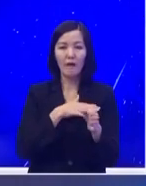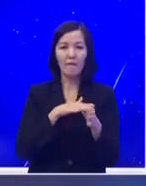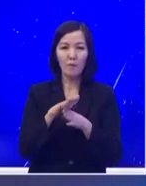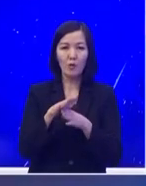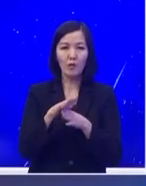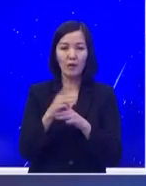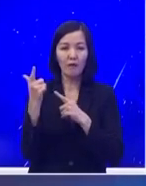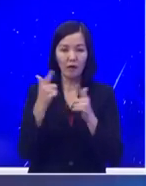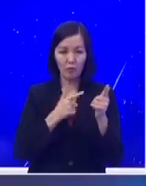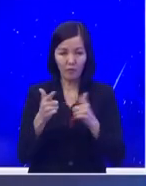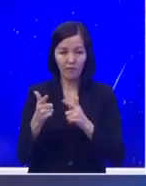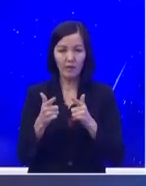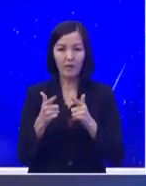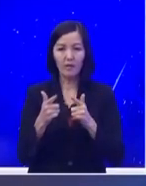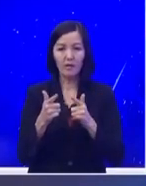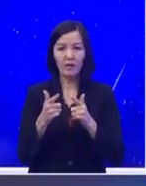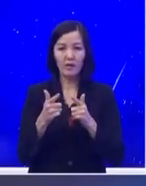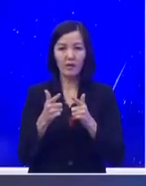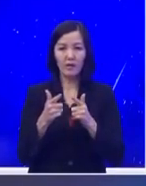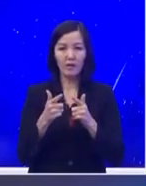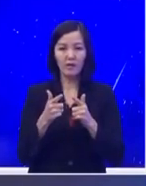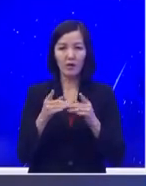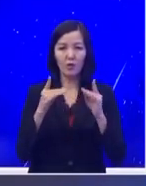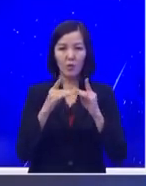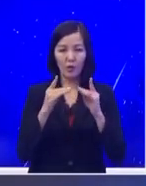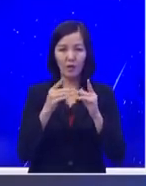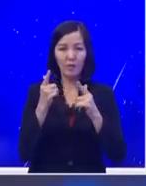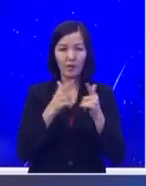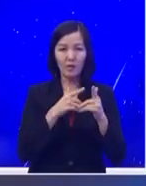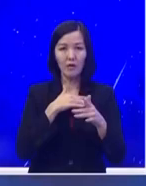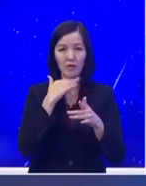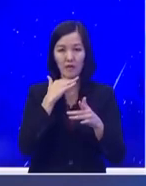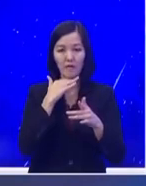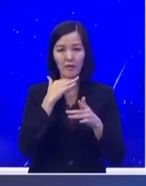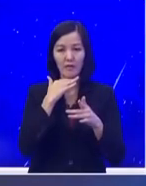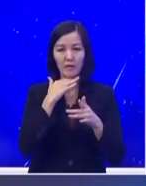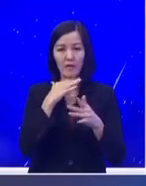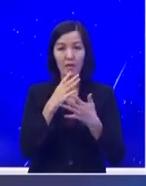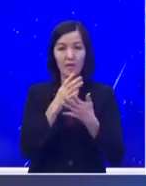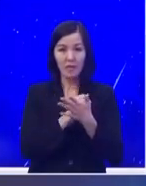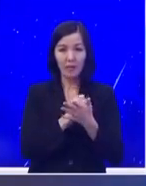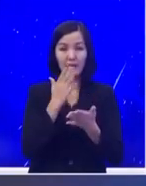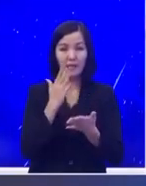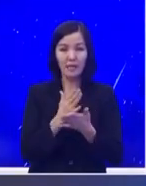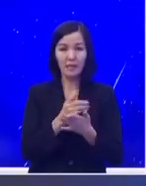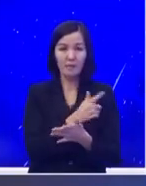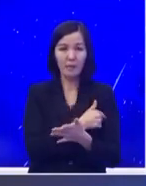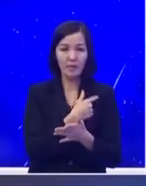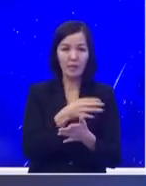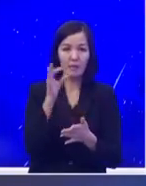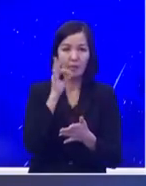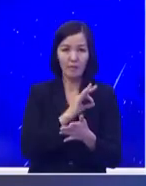мере готовы, подготовлены койки в достаточном количестве, имеются запасы медицинских